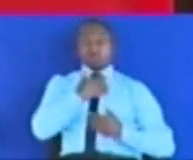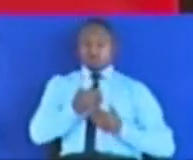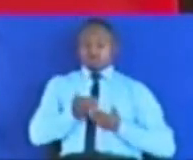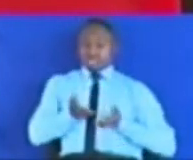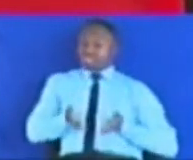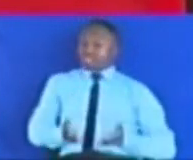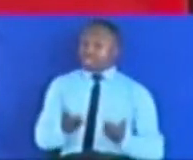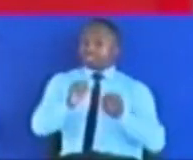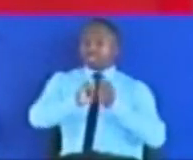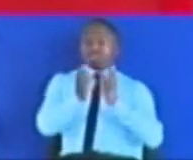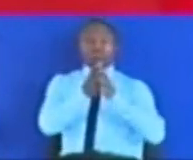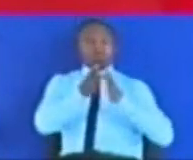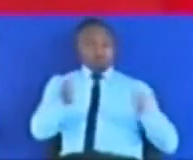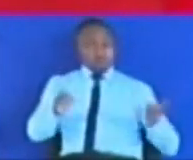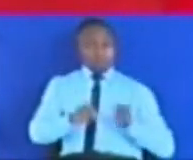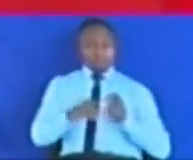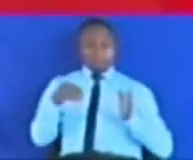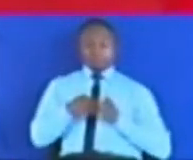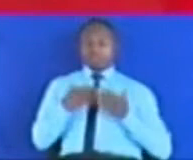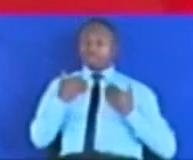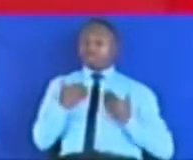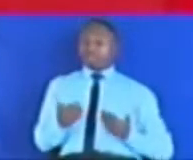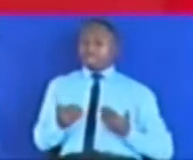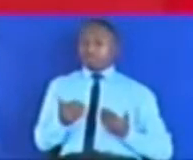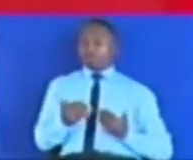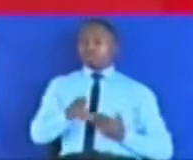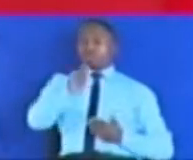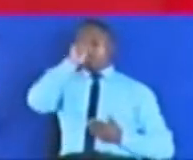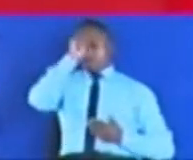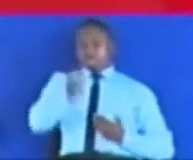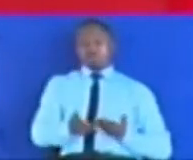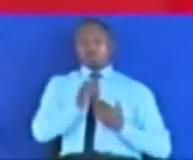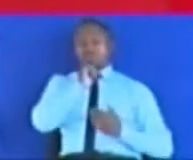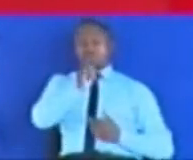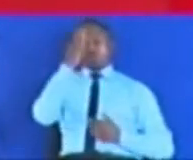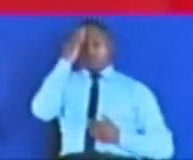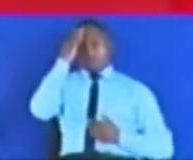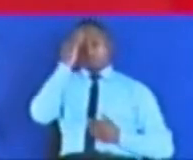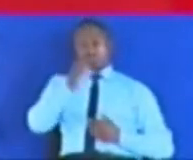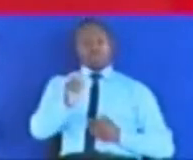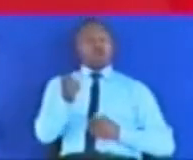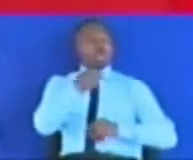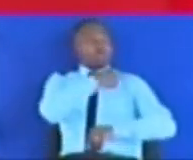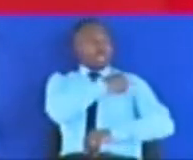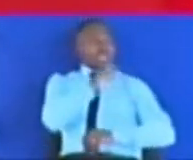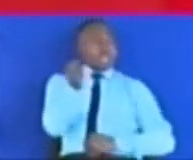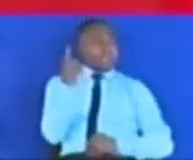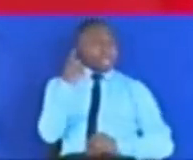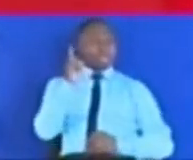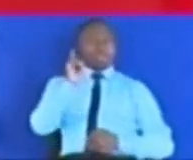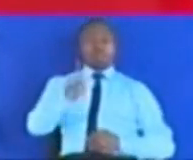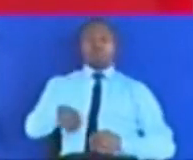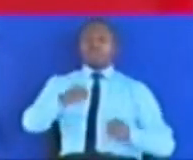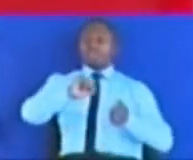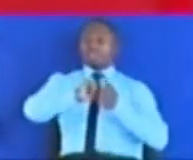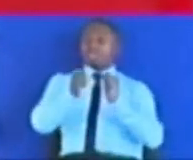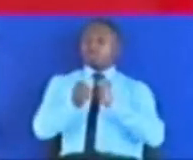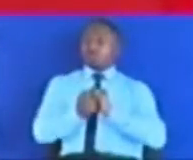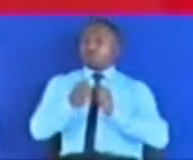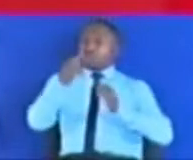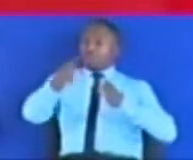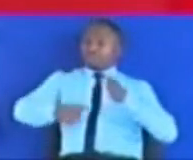sasa hivi, Mheshimiwa Naibu Spika, wewe unajua Mbeya pale kwenye hospitali ya Mbeya kuna tatizo na